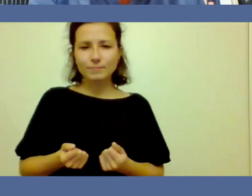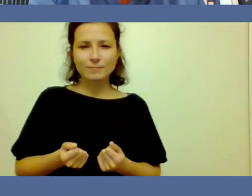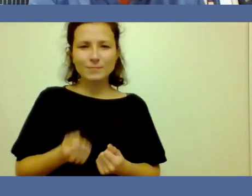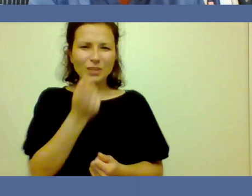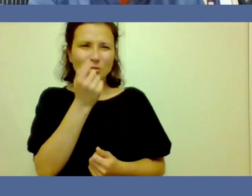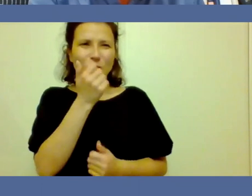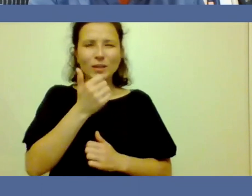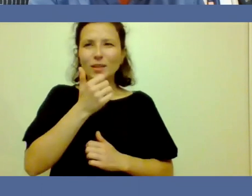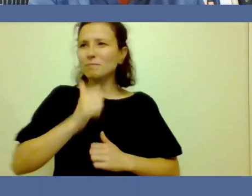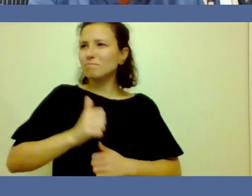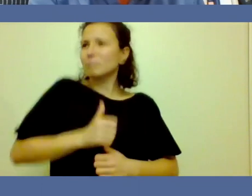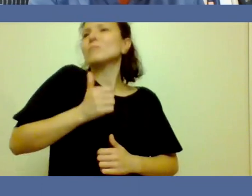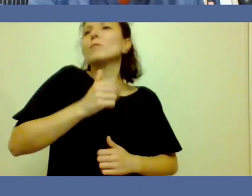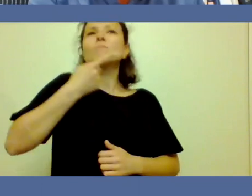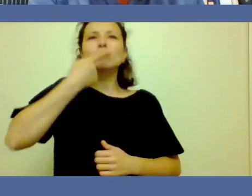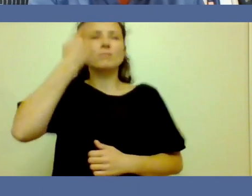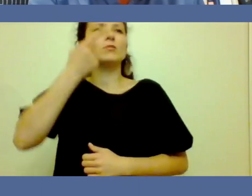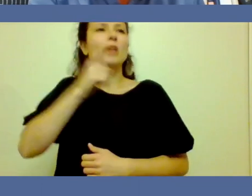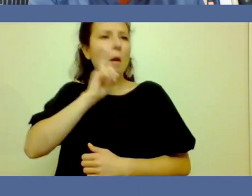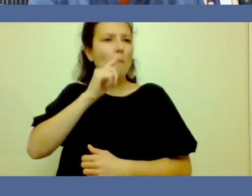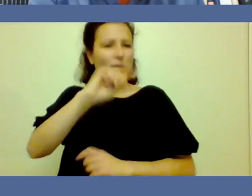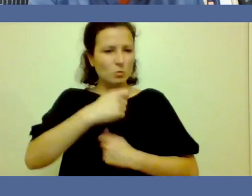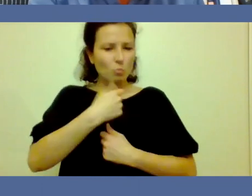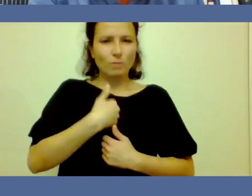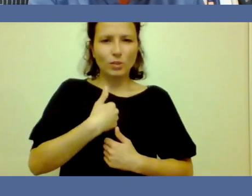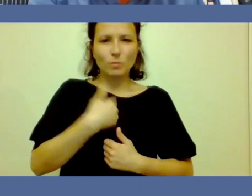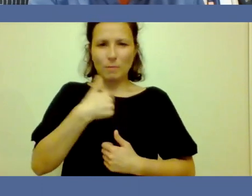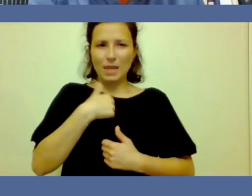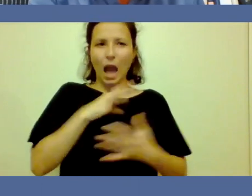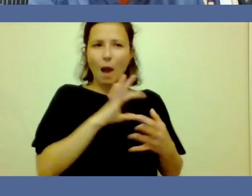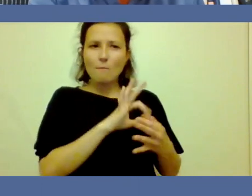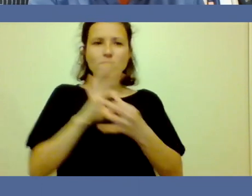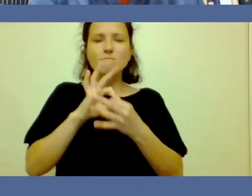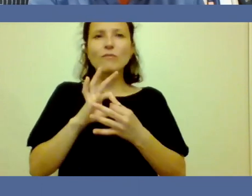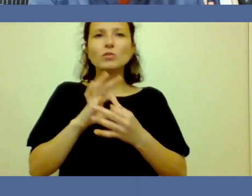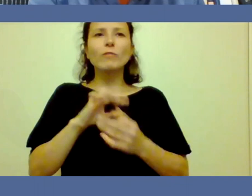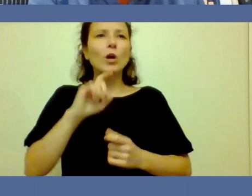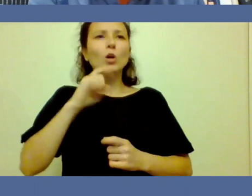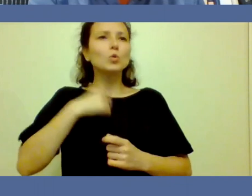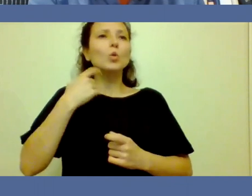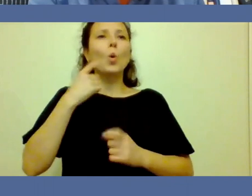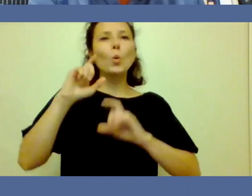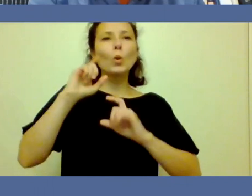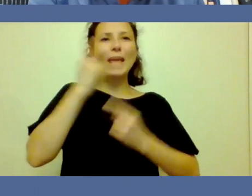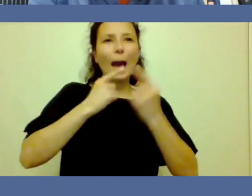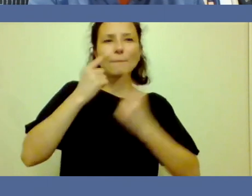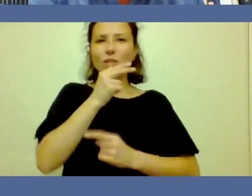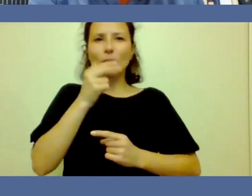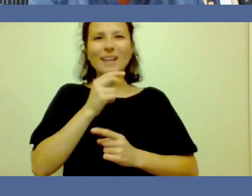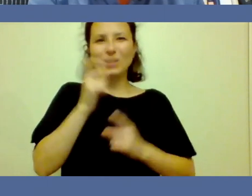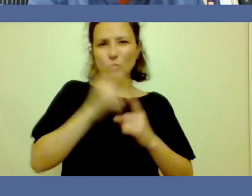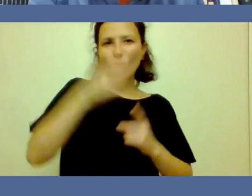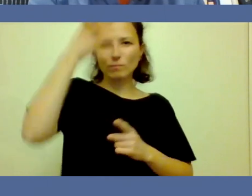wywyższanie się w momencie, kiedy pan mnie zmusza do tego, żebym ja się odnosiła, co ja o tym myślę. Ja uważam, że to nie są